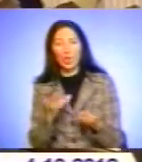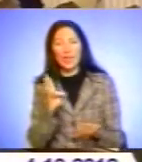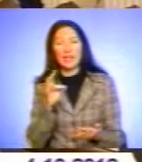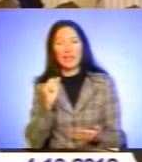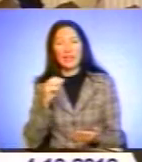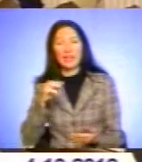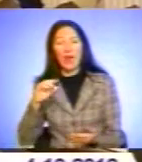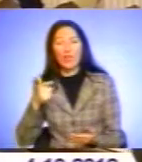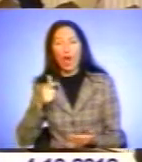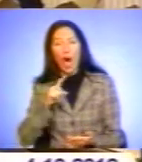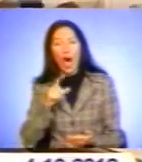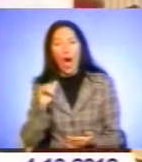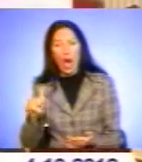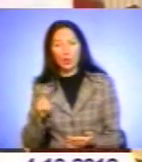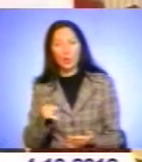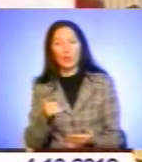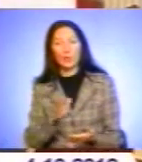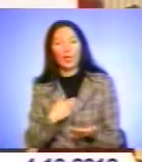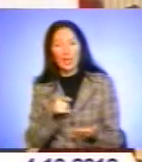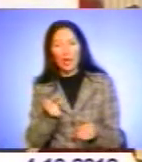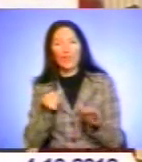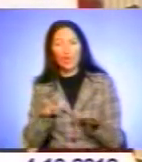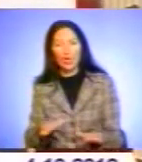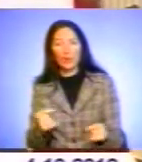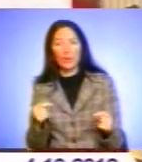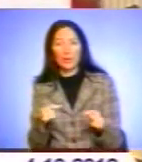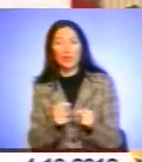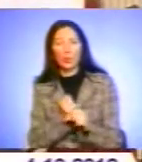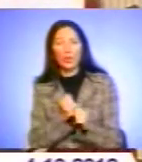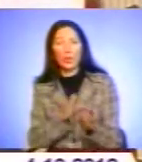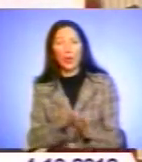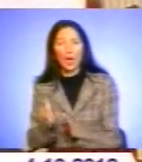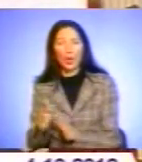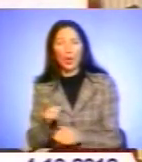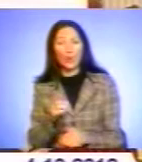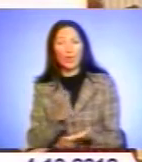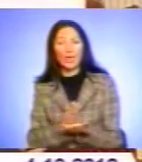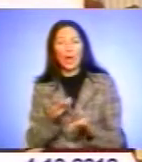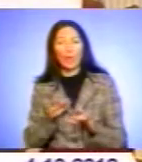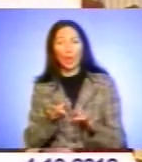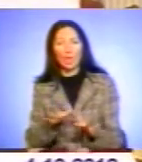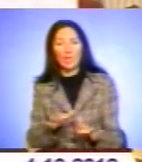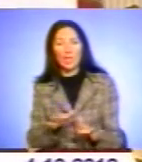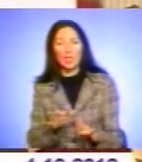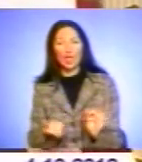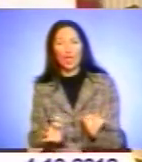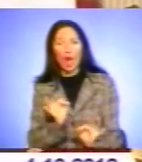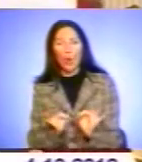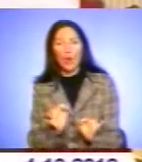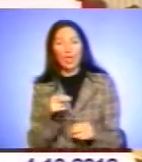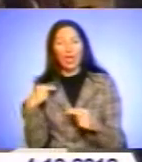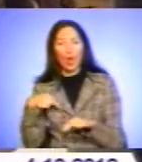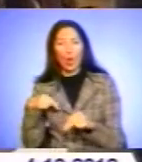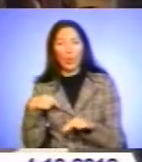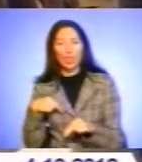і ліцензіаті. Ми їх вирішуємо в робочому порядку. Тобто йде процес нормальний,